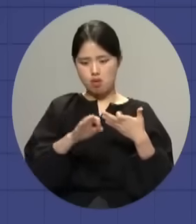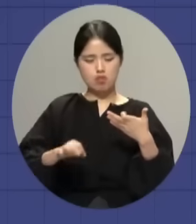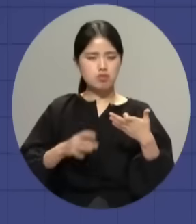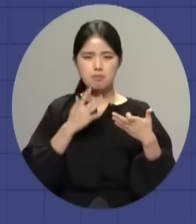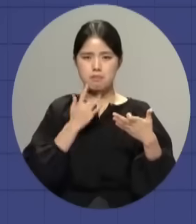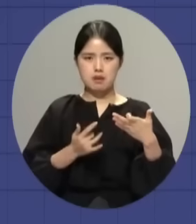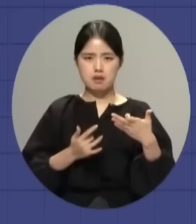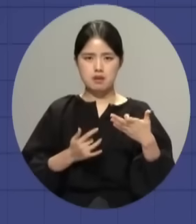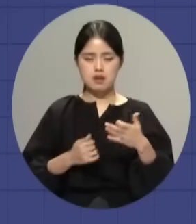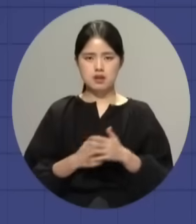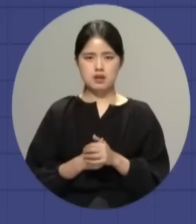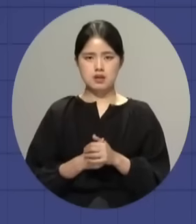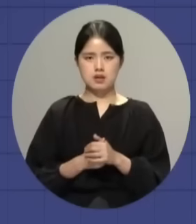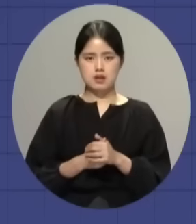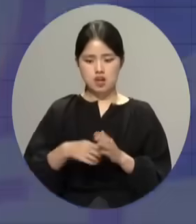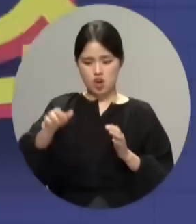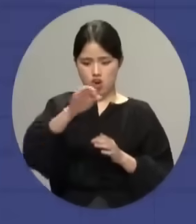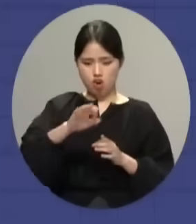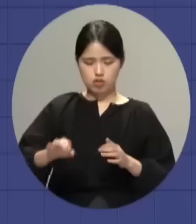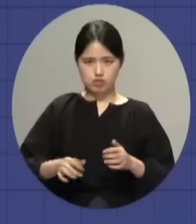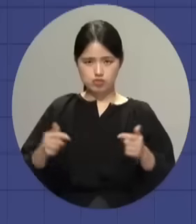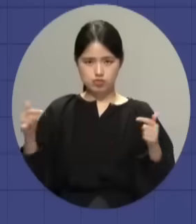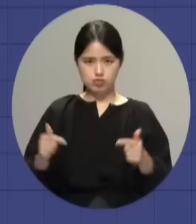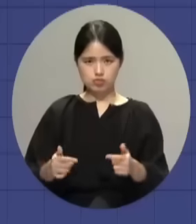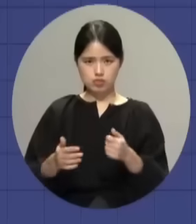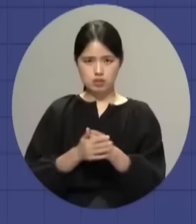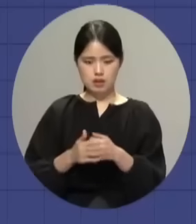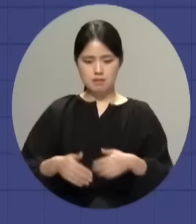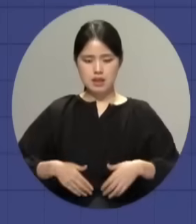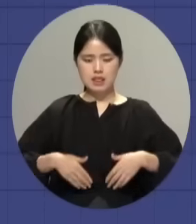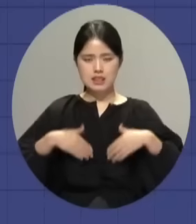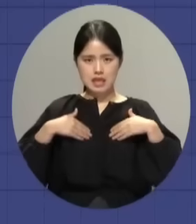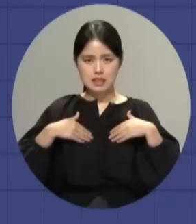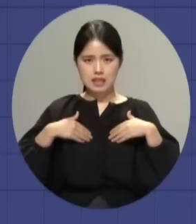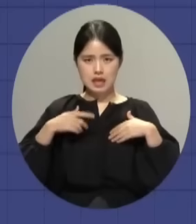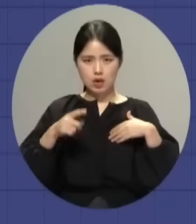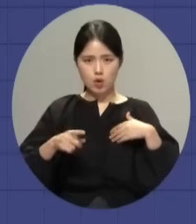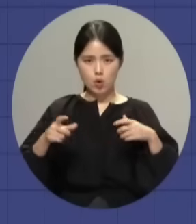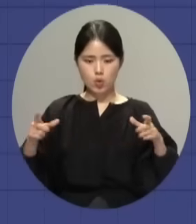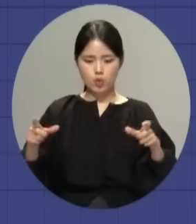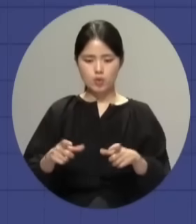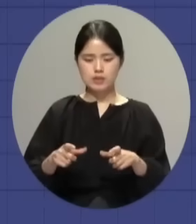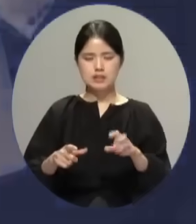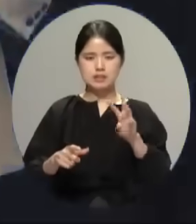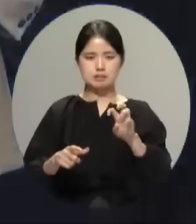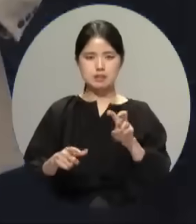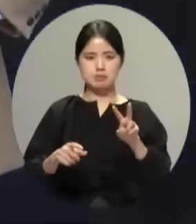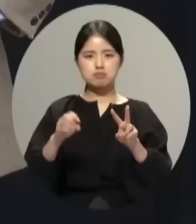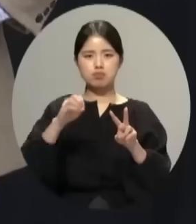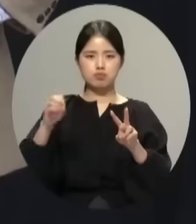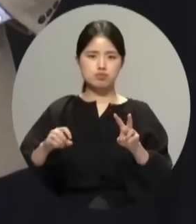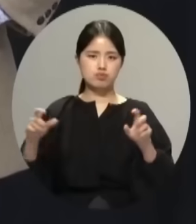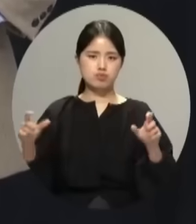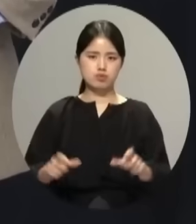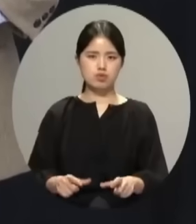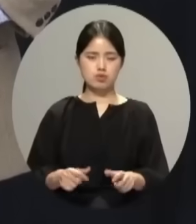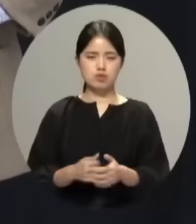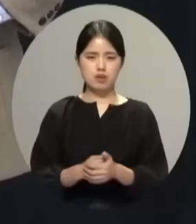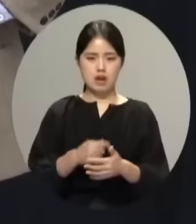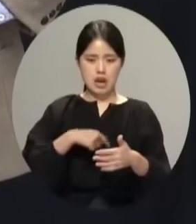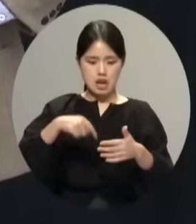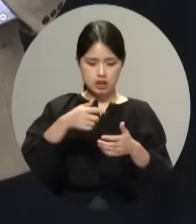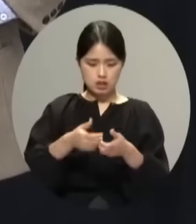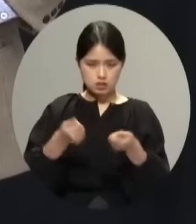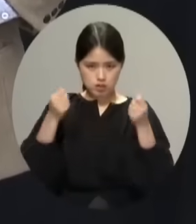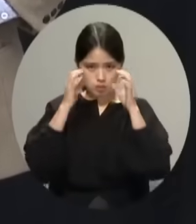겁니다. 열선이 줄어든 만큼 난방 면적도 32%가량 줄었습니다. 네, 이처럼 내부를